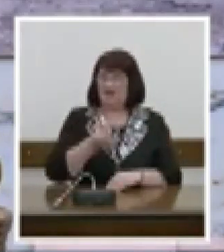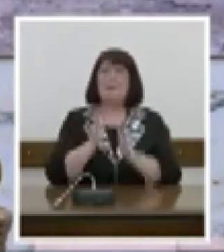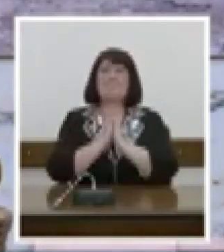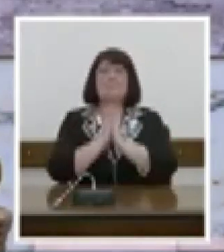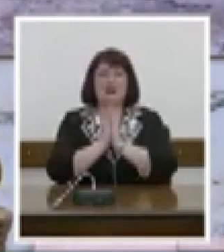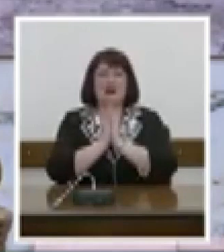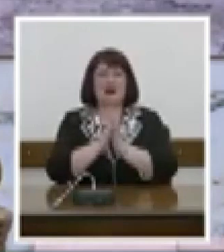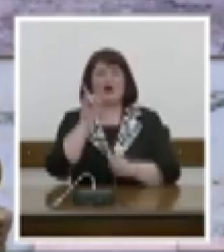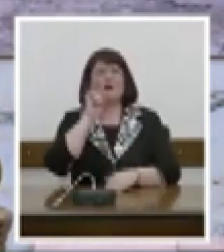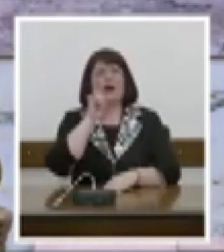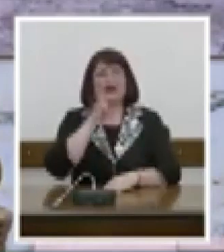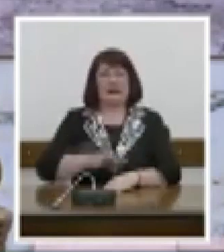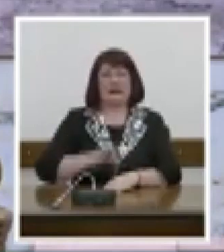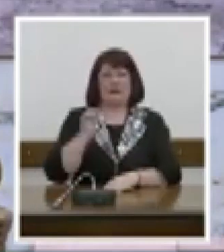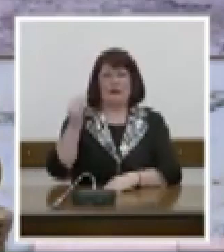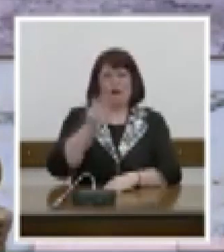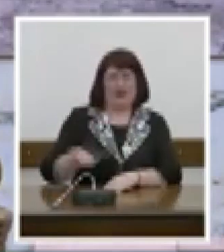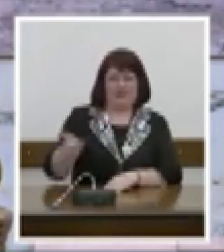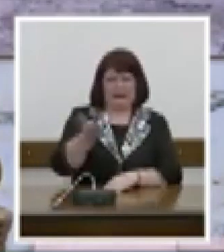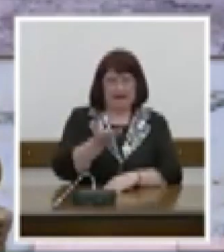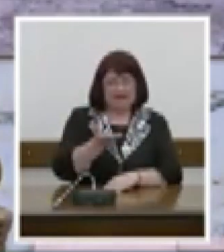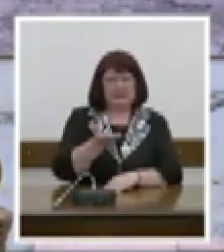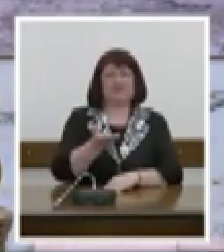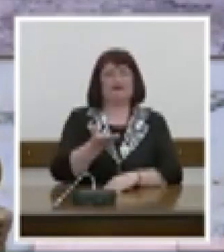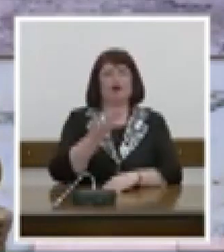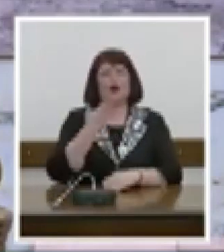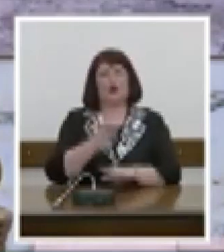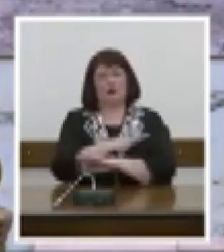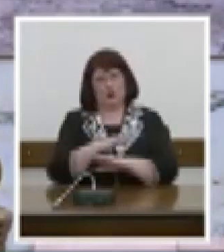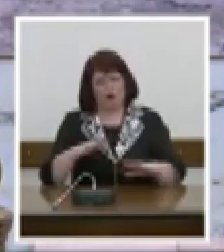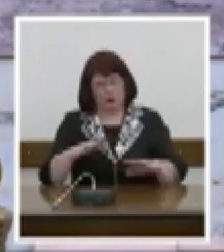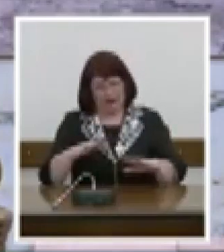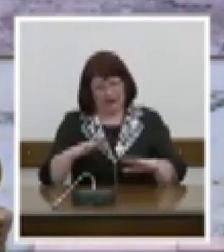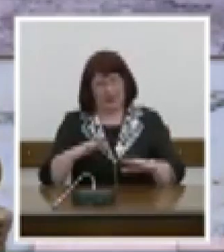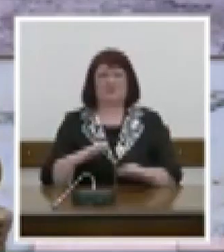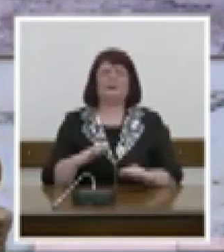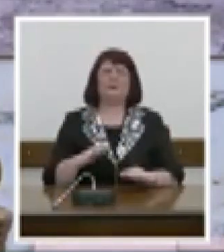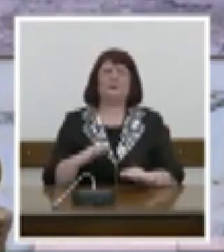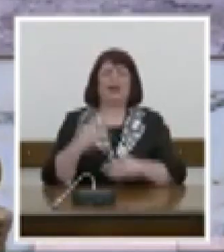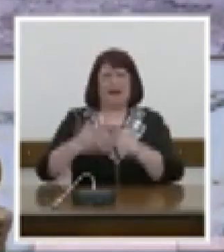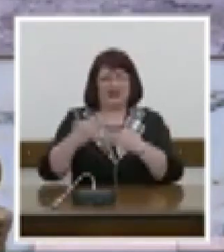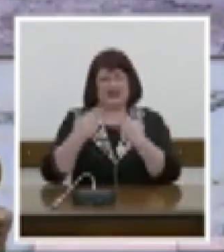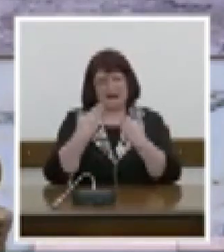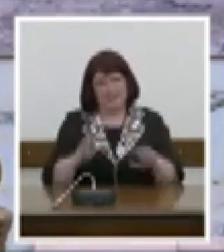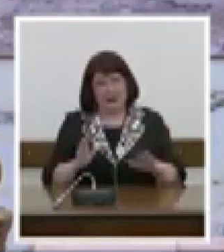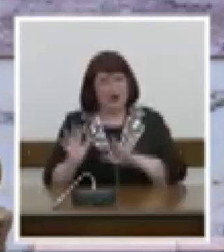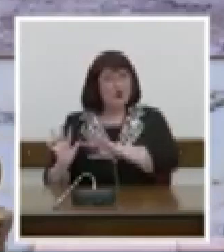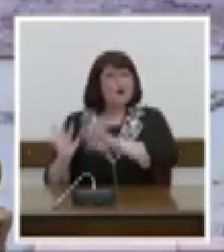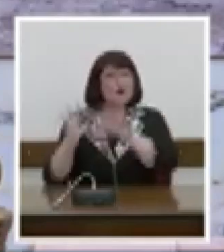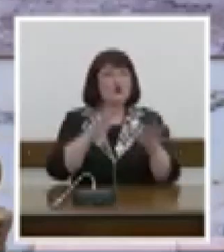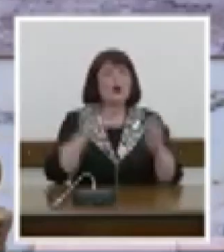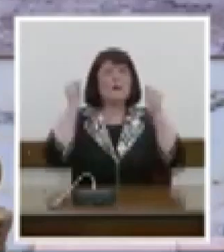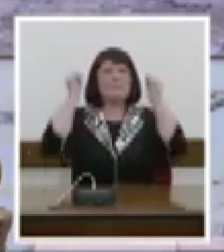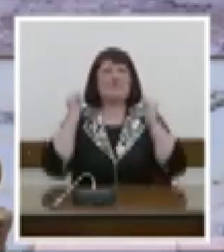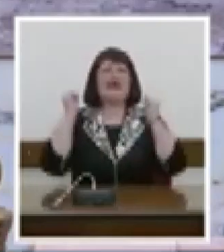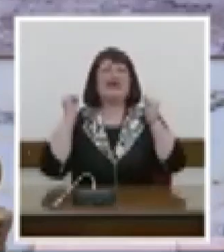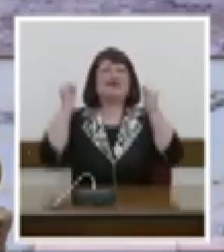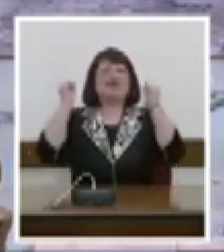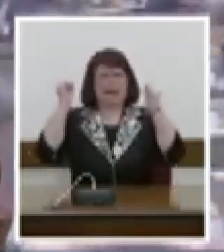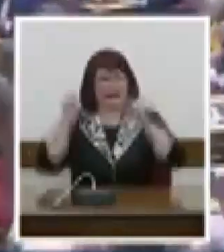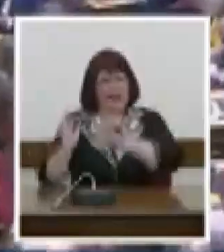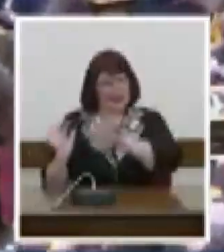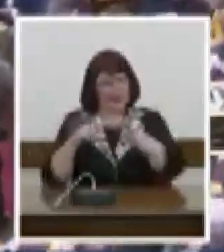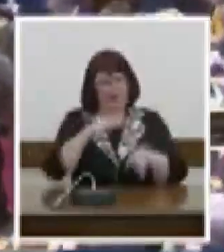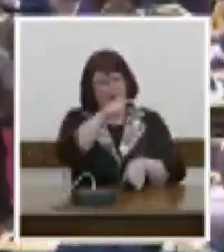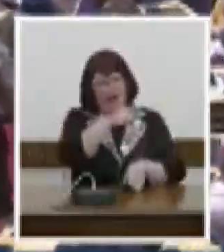και οι κύριοι συνάδελφοι μετά τη λήξη της συνεδρίασης να κατευθυνθούν στο περιστήλιο της Βουλής για